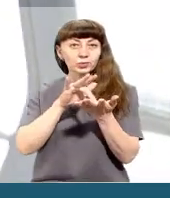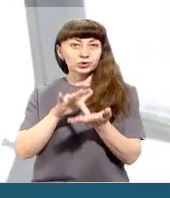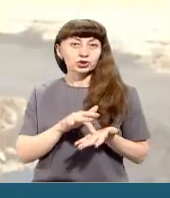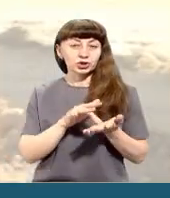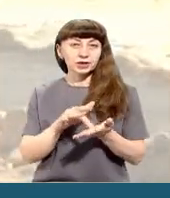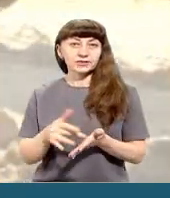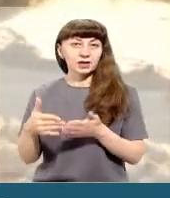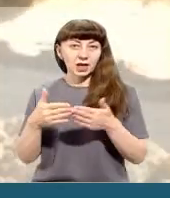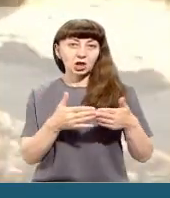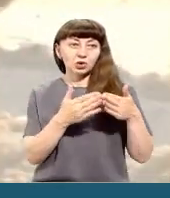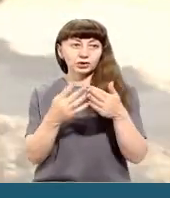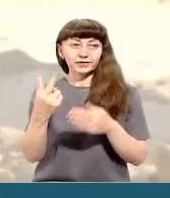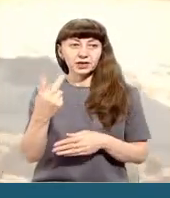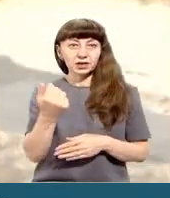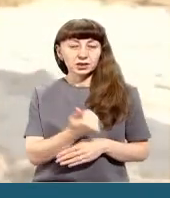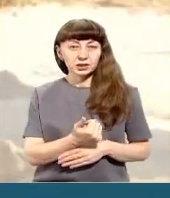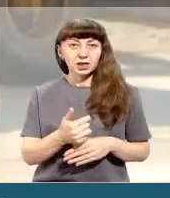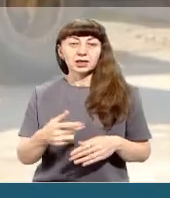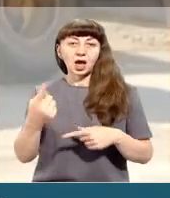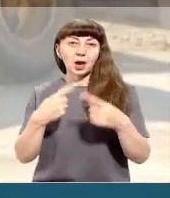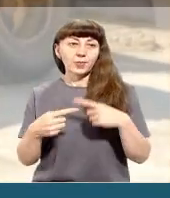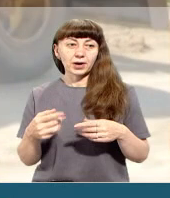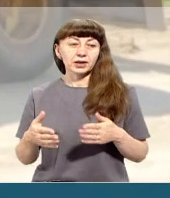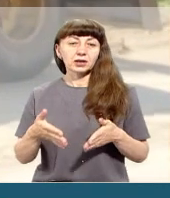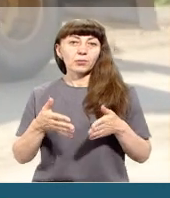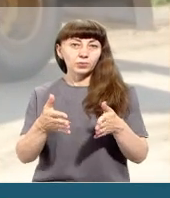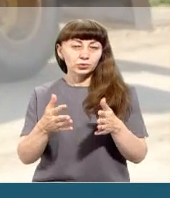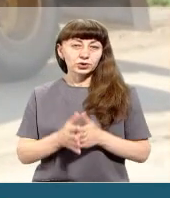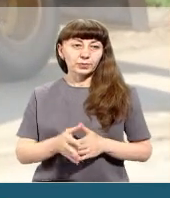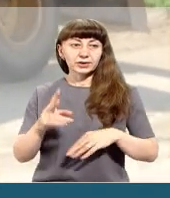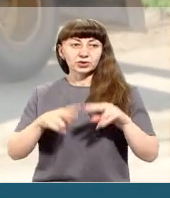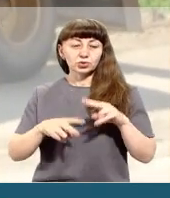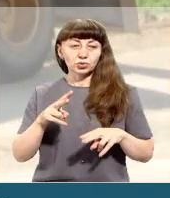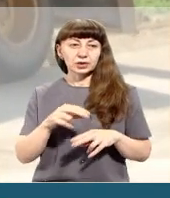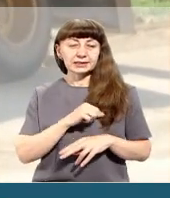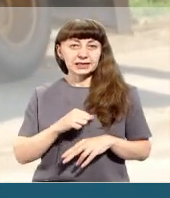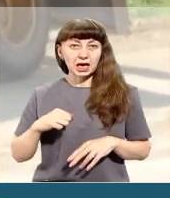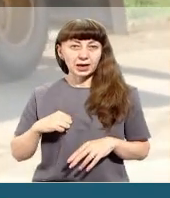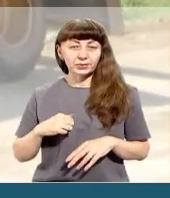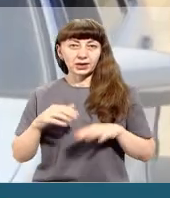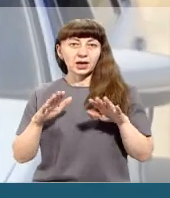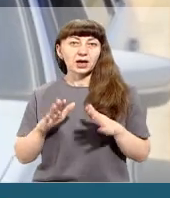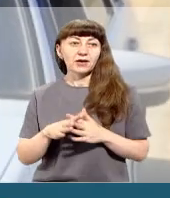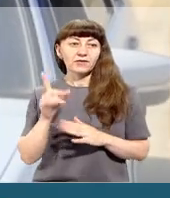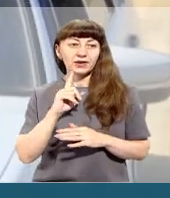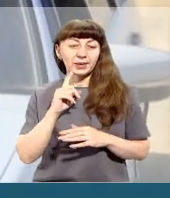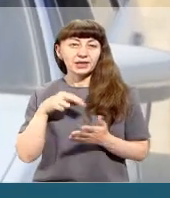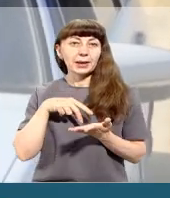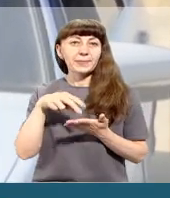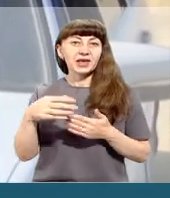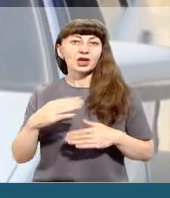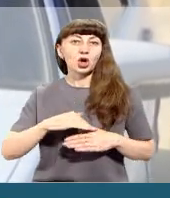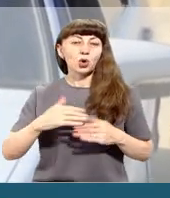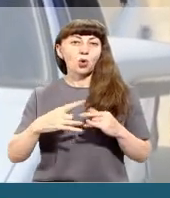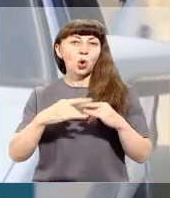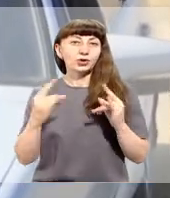өткелдер салған. Ал бір ай бұрын мердігер компания жолды қалпына келтіру жұмыстарын бастады. Қазір істеп отыр, жақсы енді, олай қатынас бар.